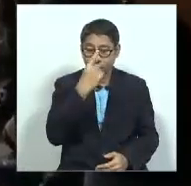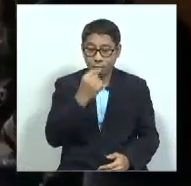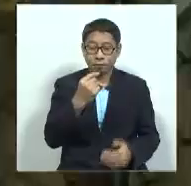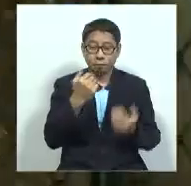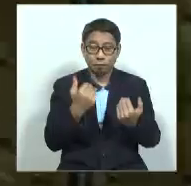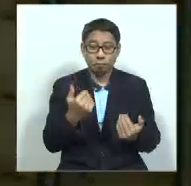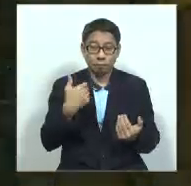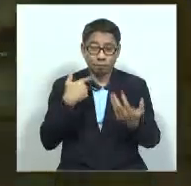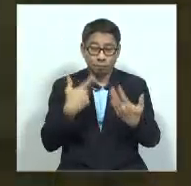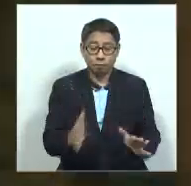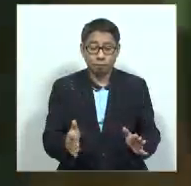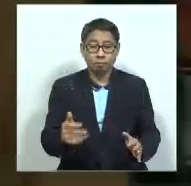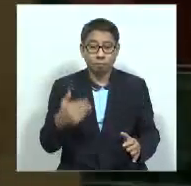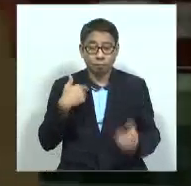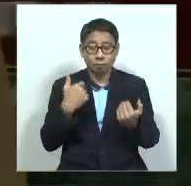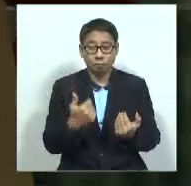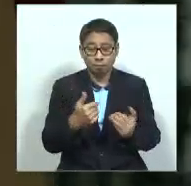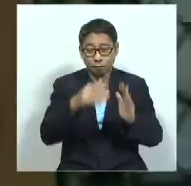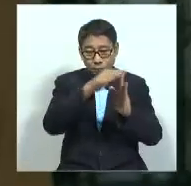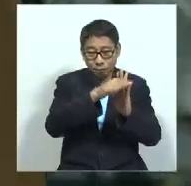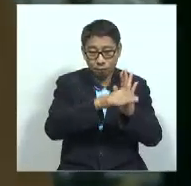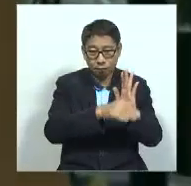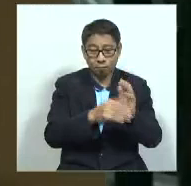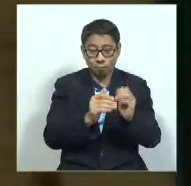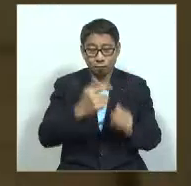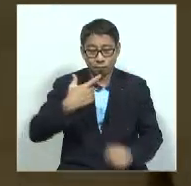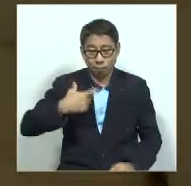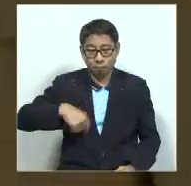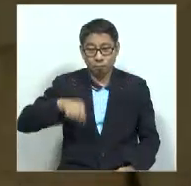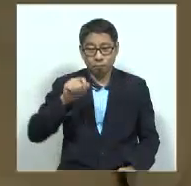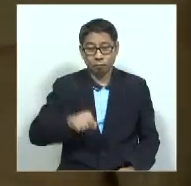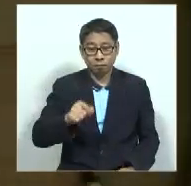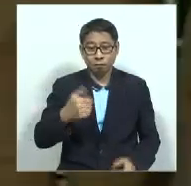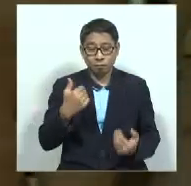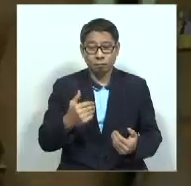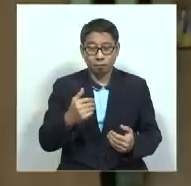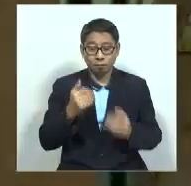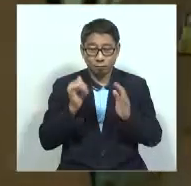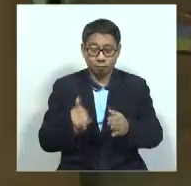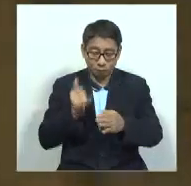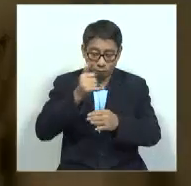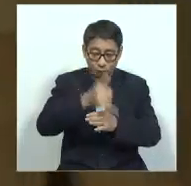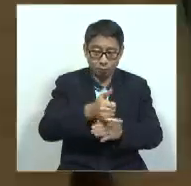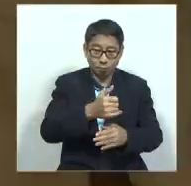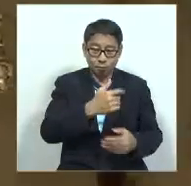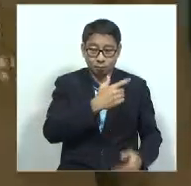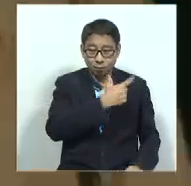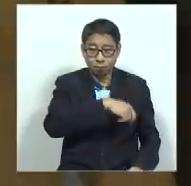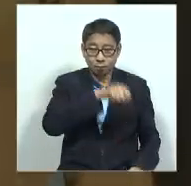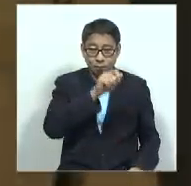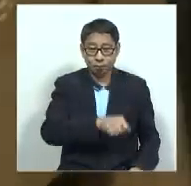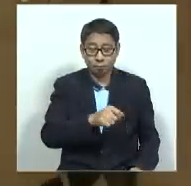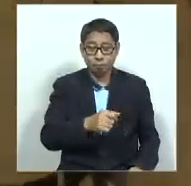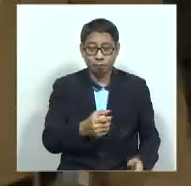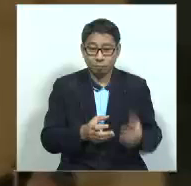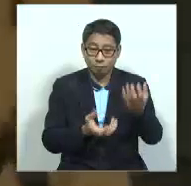ตลอดอยู่แล้วซึ่งขณะนี้เนี่ยนะครับอยู่ในขั้นตอนกระบวนการของศาลแล้วไม่มีใครสามารถไปก้าวล่วงกระบวนการตุลาการได้นะครับไม่ว่